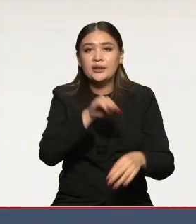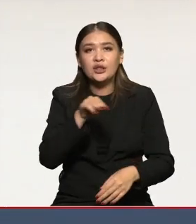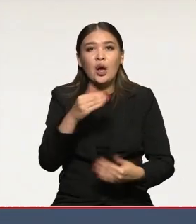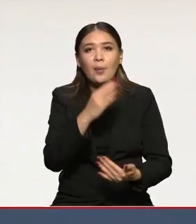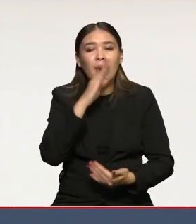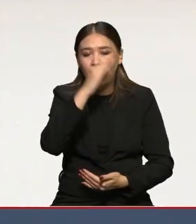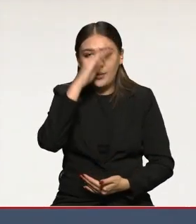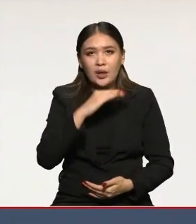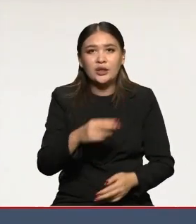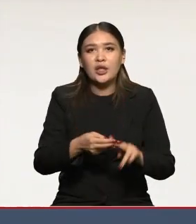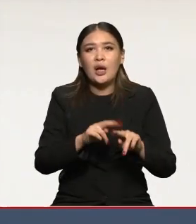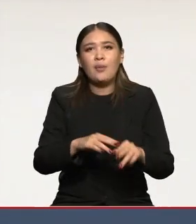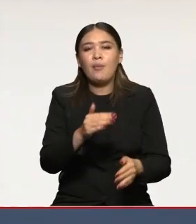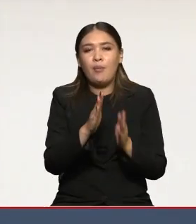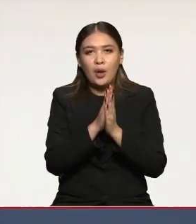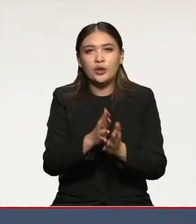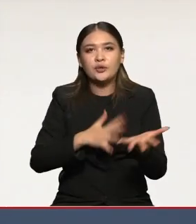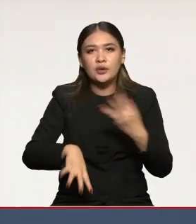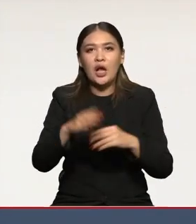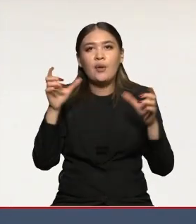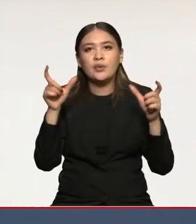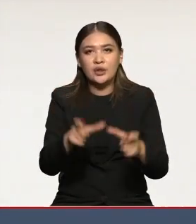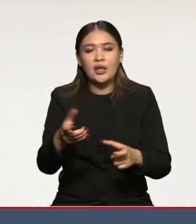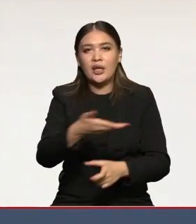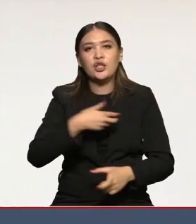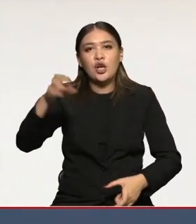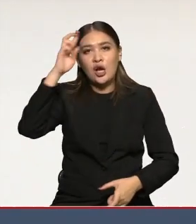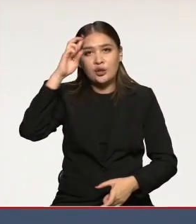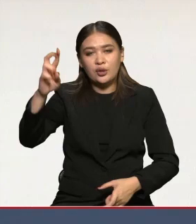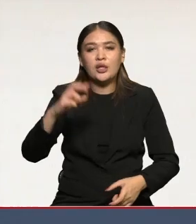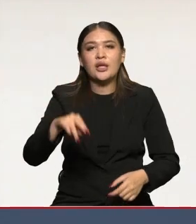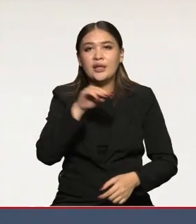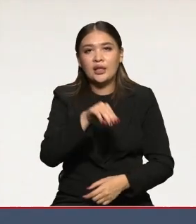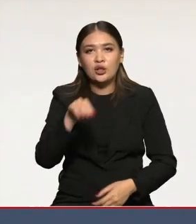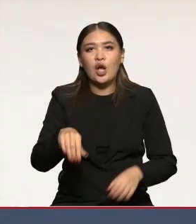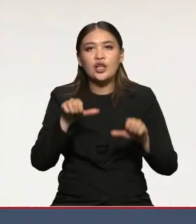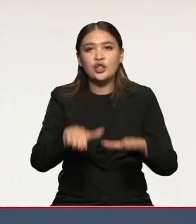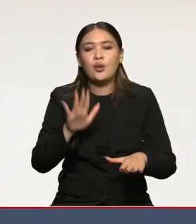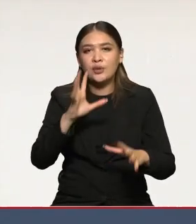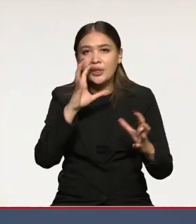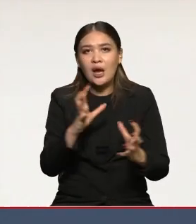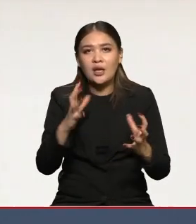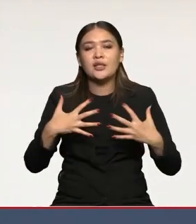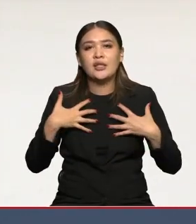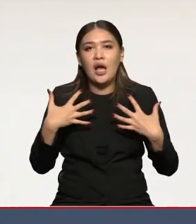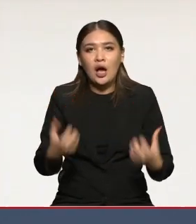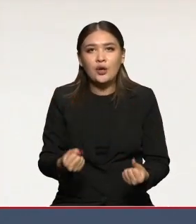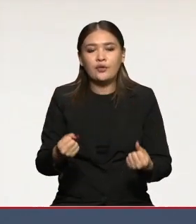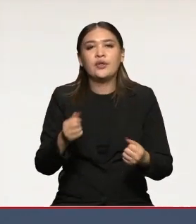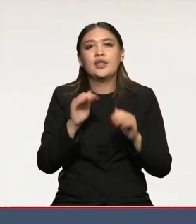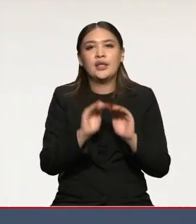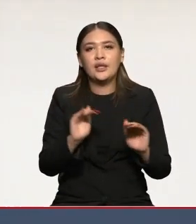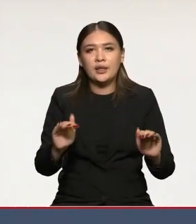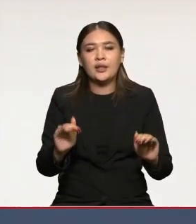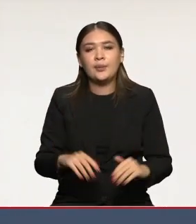В противном случае просим заблокировать платформу TikTok в нашей стране. Решение этих проблем станет шагом к сохранению здоровья и моральных ценностей